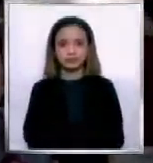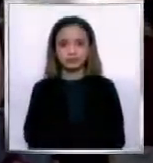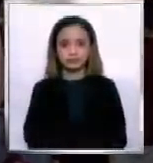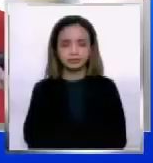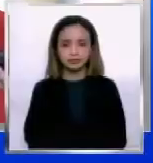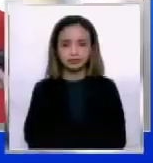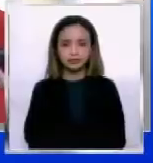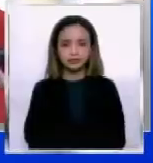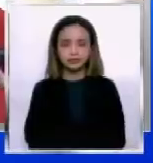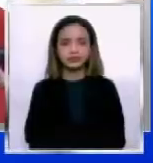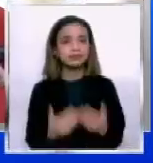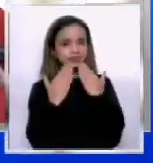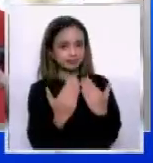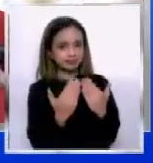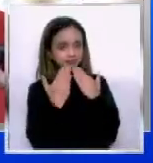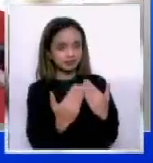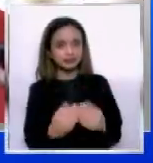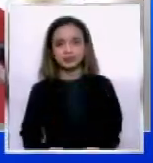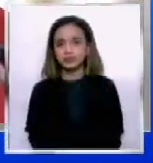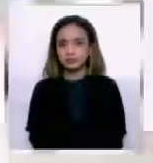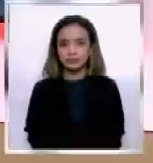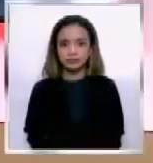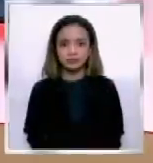Emil. Maraming salamat, Nico Wahe.